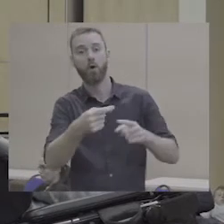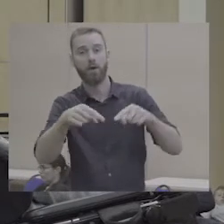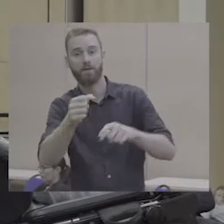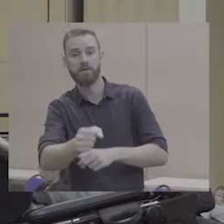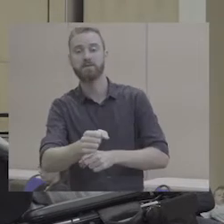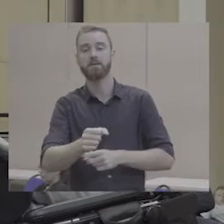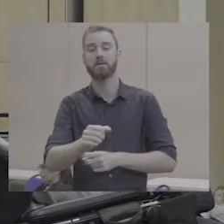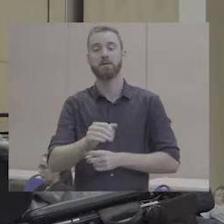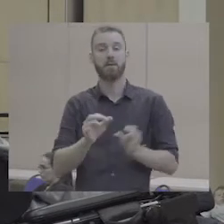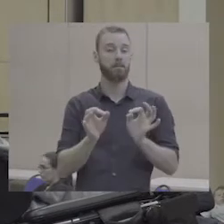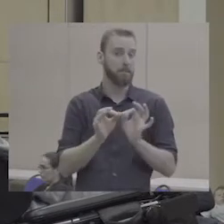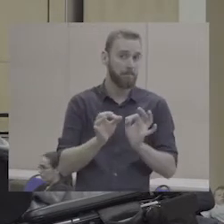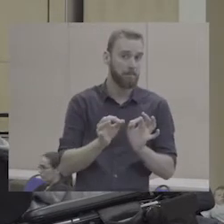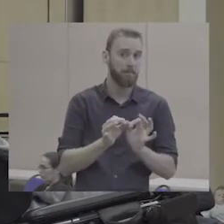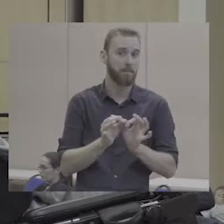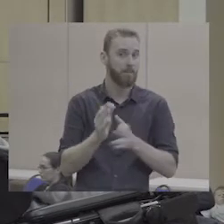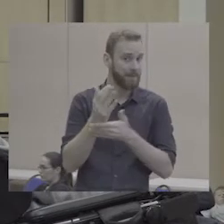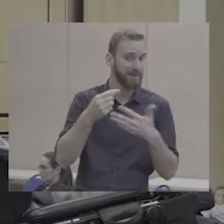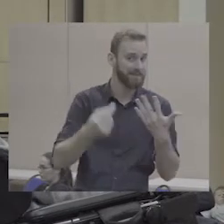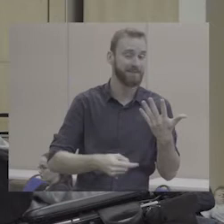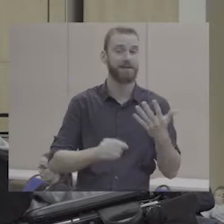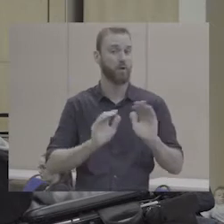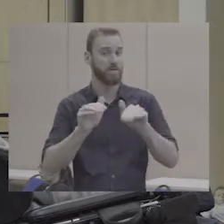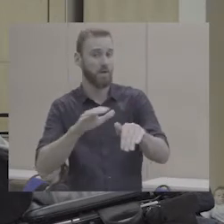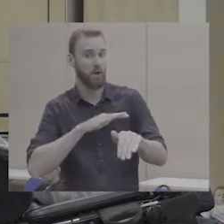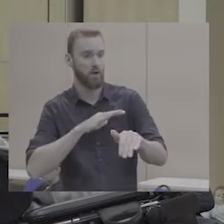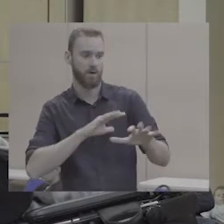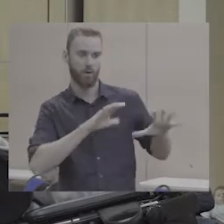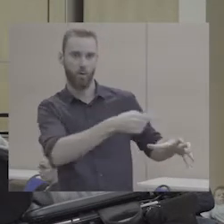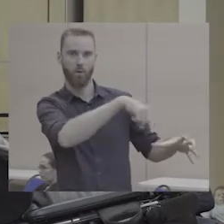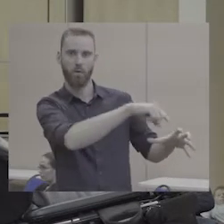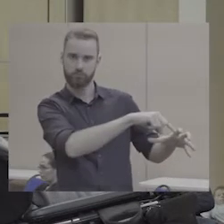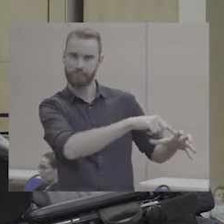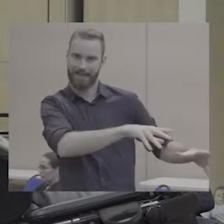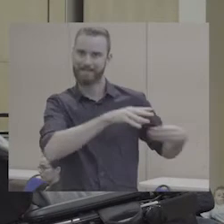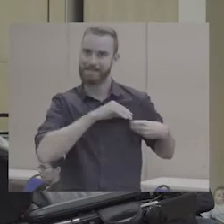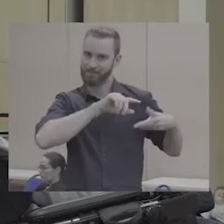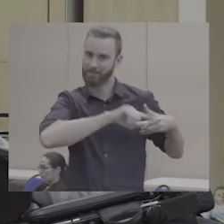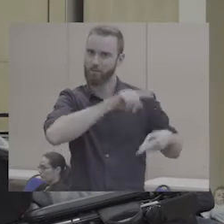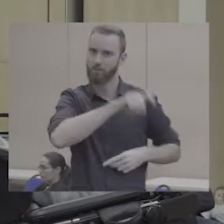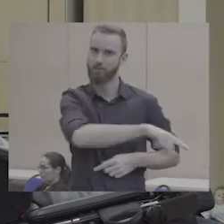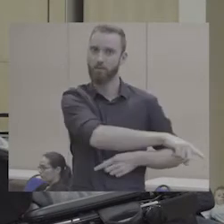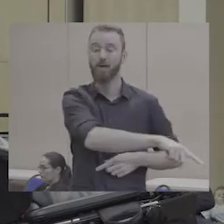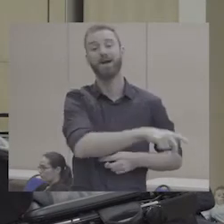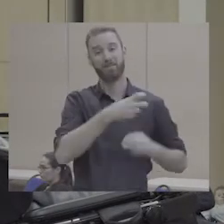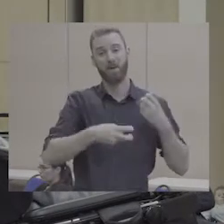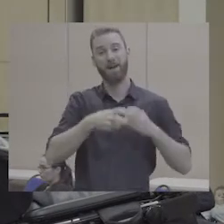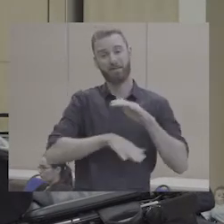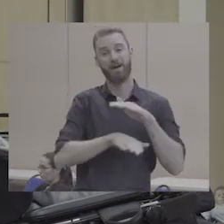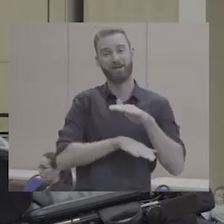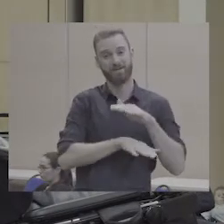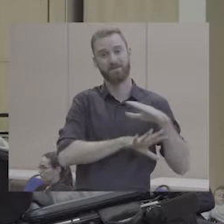un ensemble de frais, puis un ensemble de conséquences que le groupe doit absorber. Donc, ça fait partie aussi de la